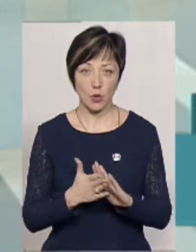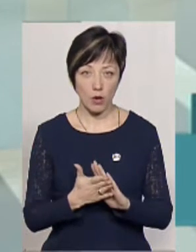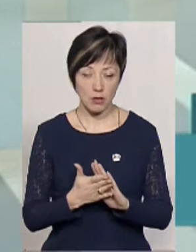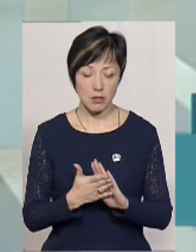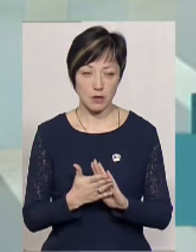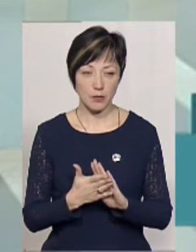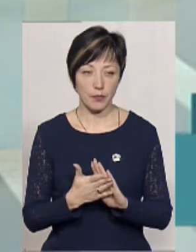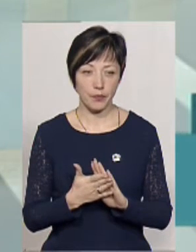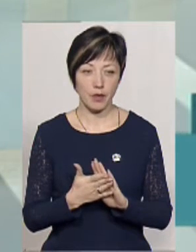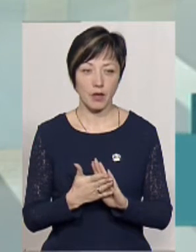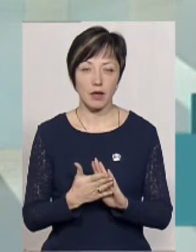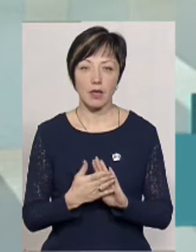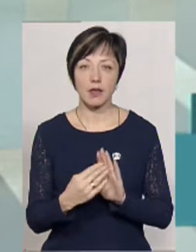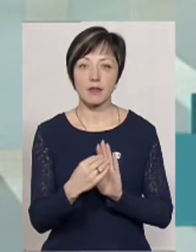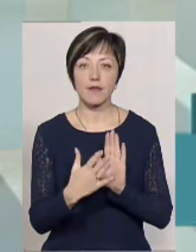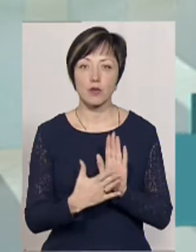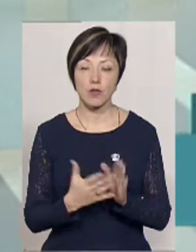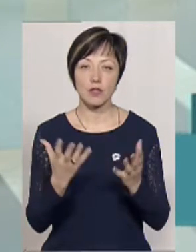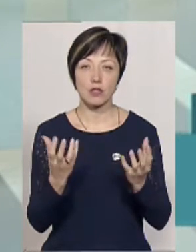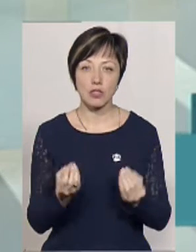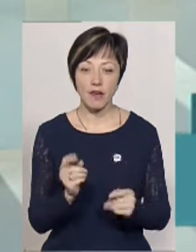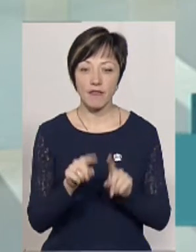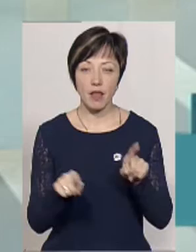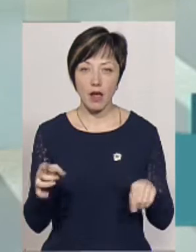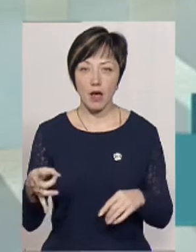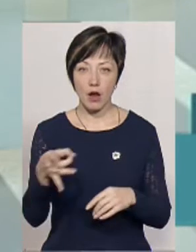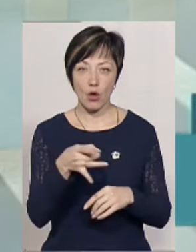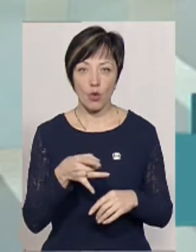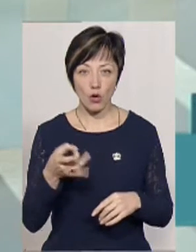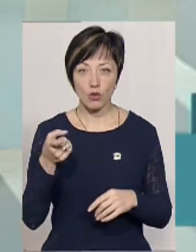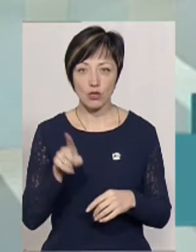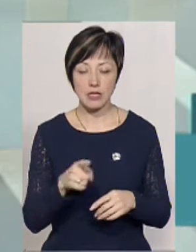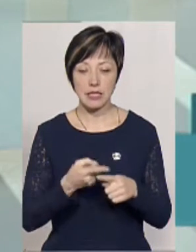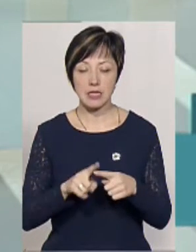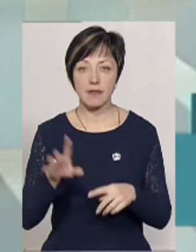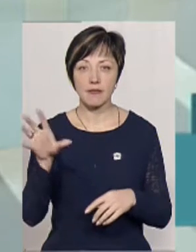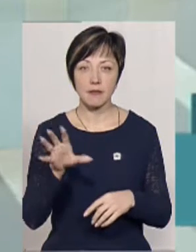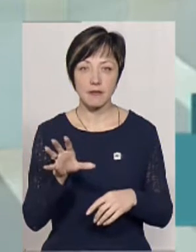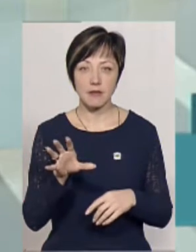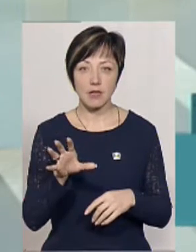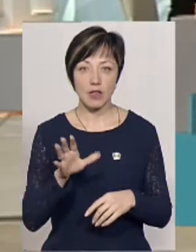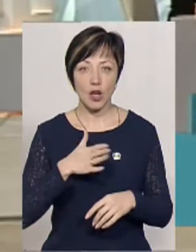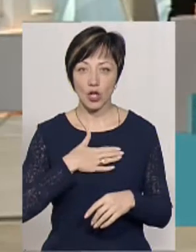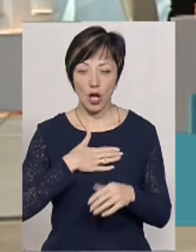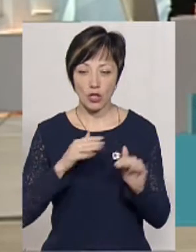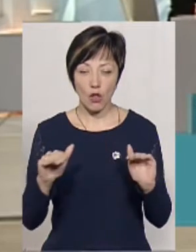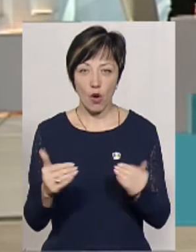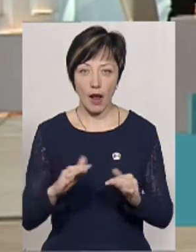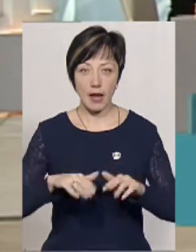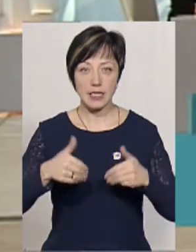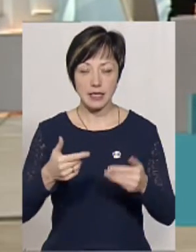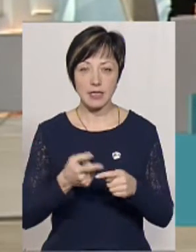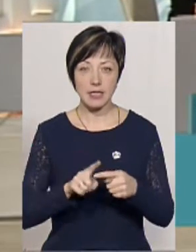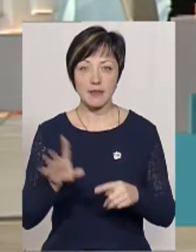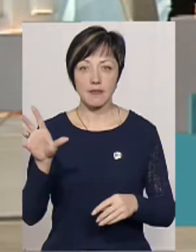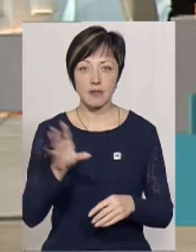ситуації зафіксовані ще в деяких регіонах. Тобто, очевидно, що це всеукраїнське, ну, тобто, це не наша локальна ініціатива, це